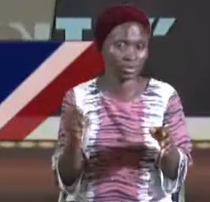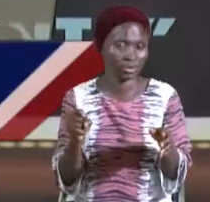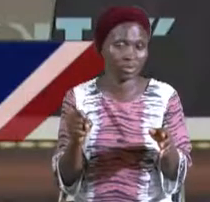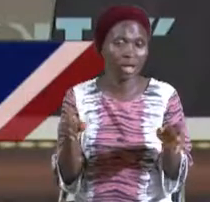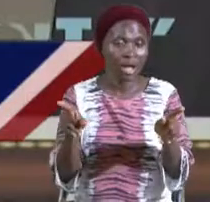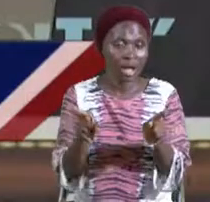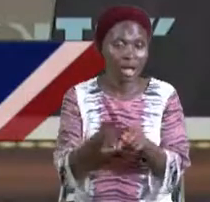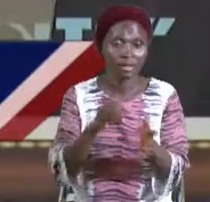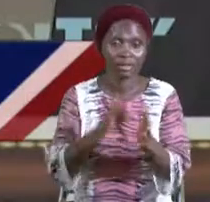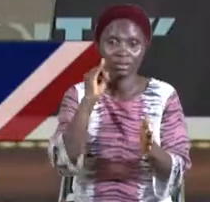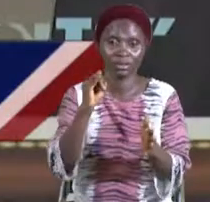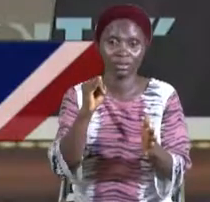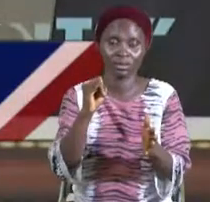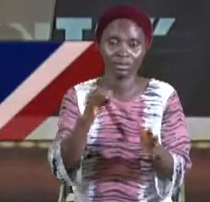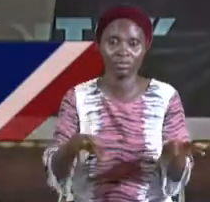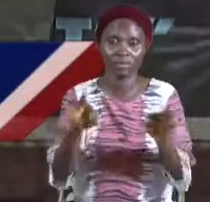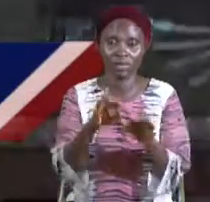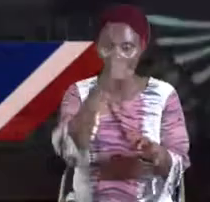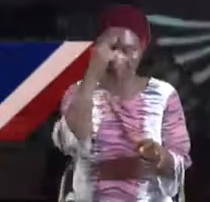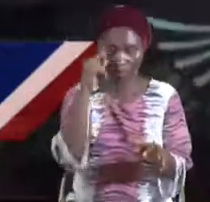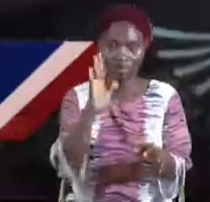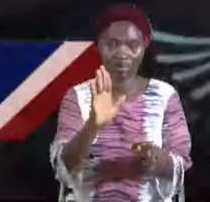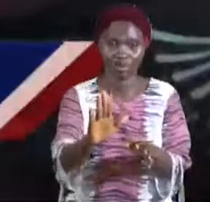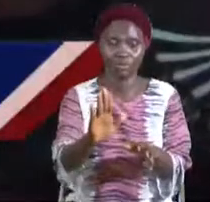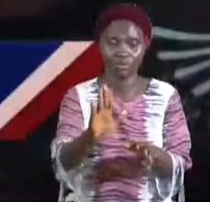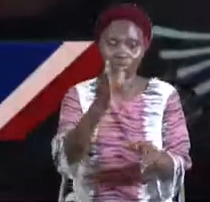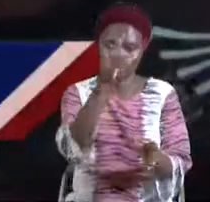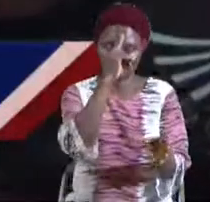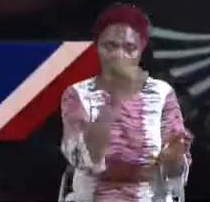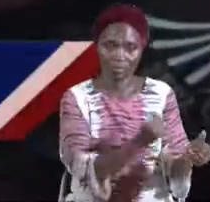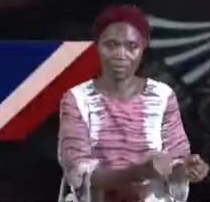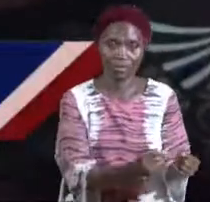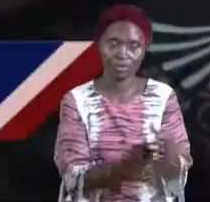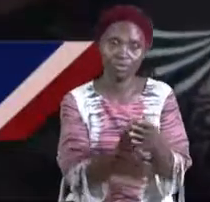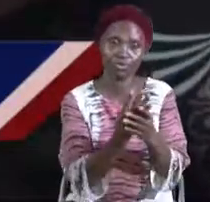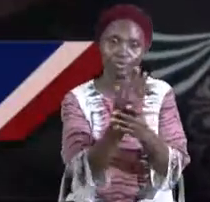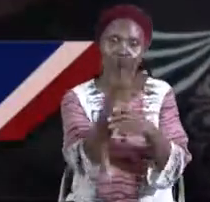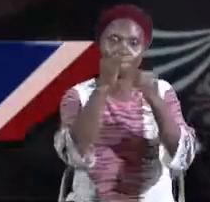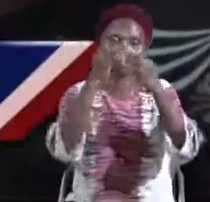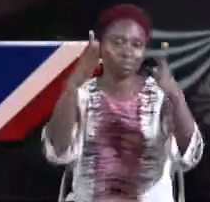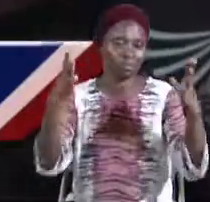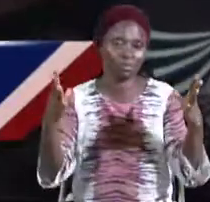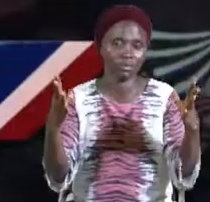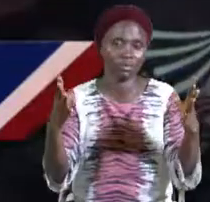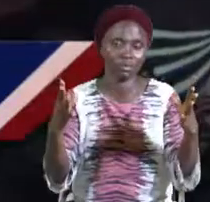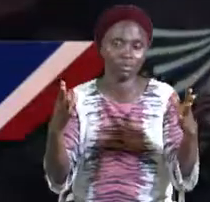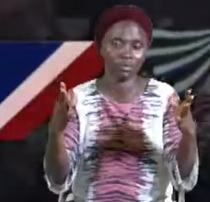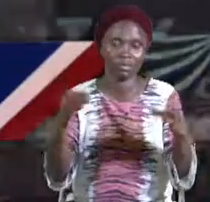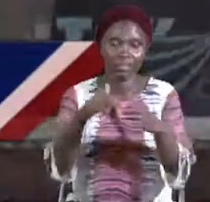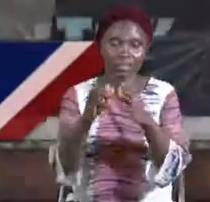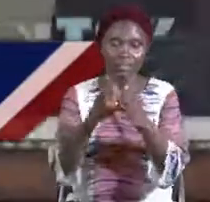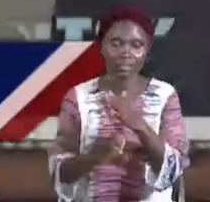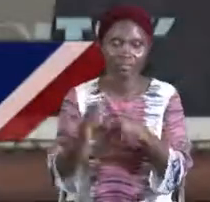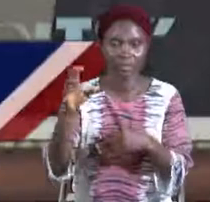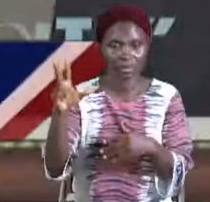que votre foi, dites-moi la suite, fait de grands progrès. Dans le chapitre